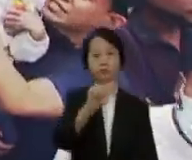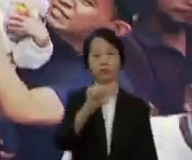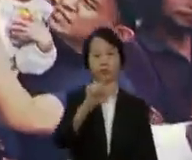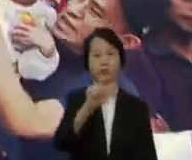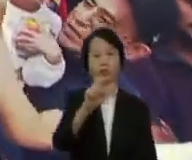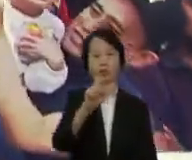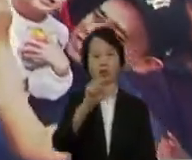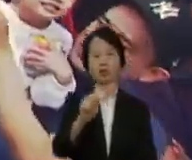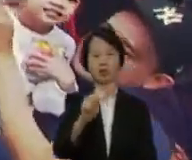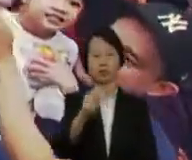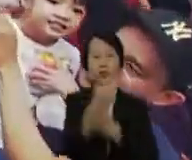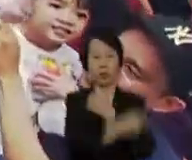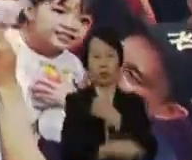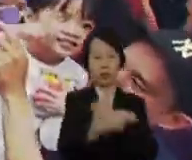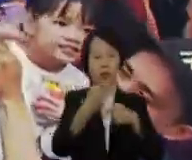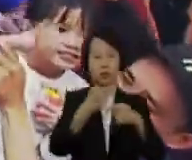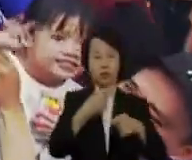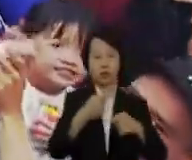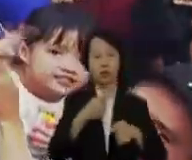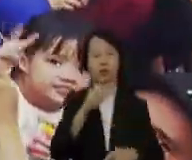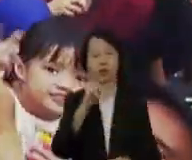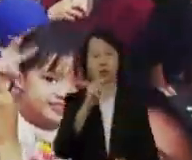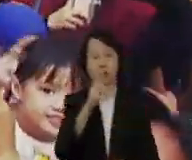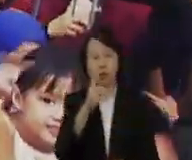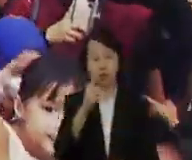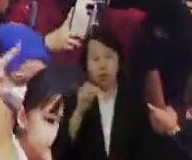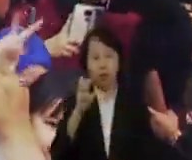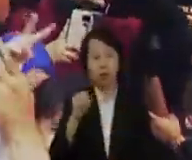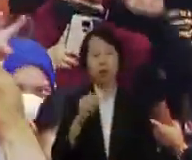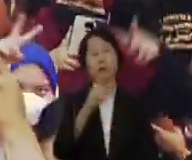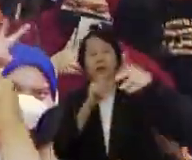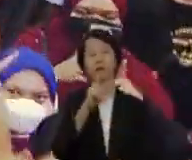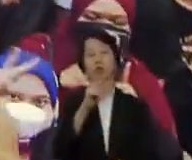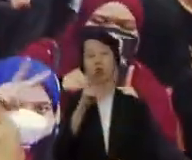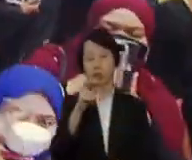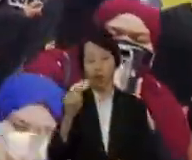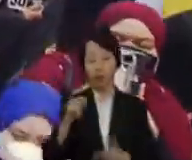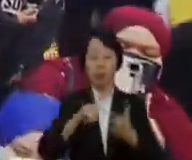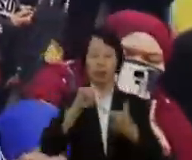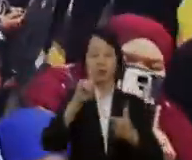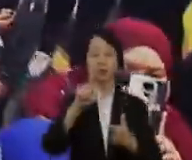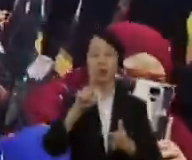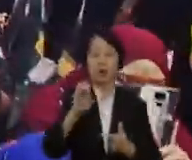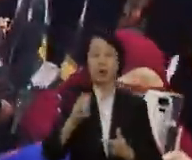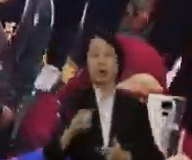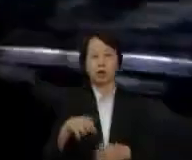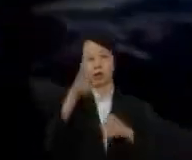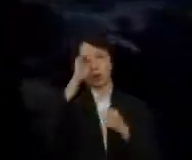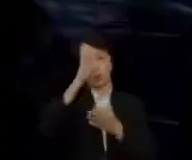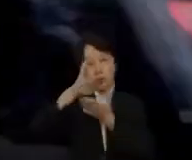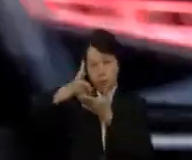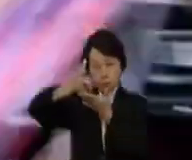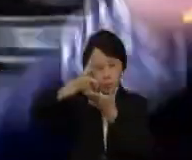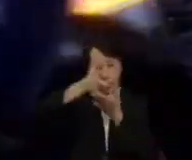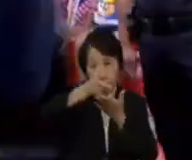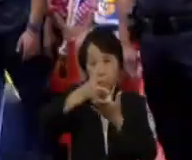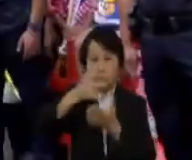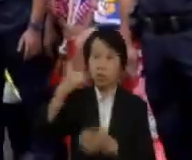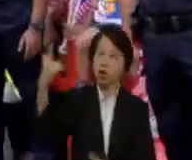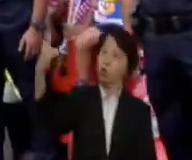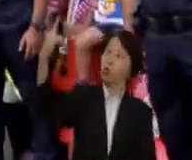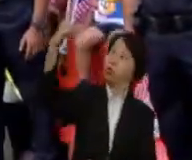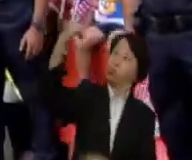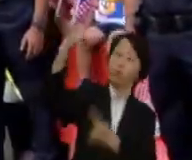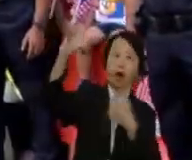aset-aset negara, aset daripada darat, juga laut dan juga udara, yang pastinya abang kamera kami akan mengejar jet pejuang Sukhoi